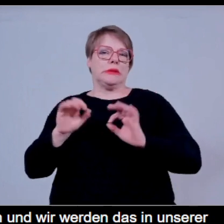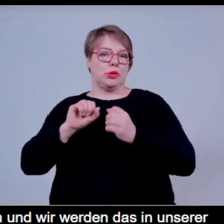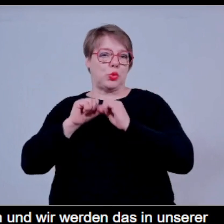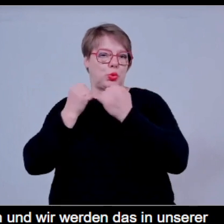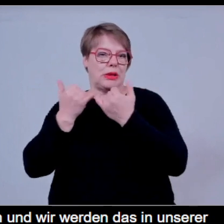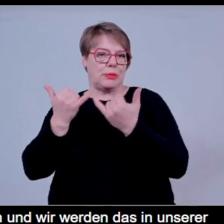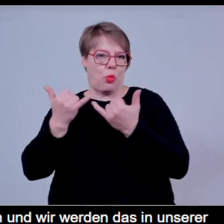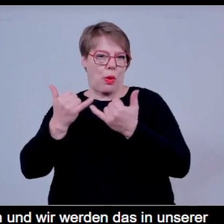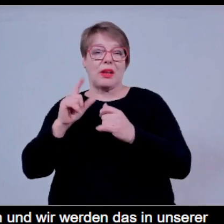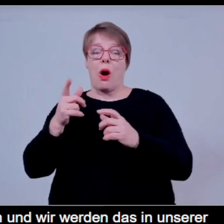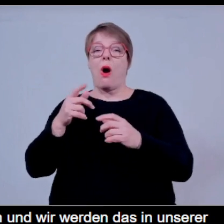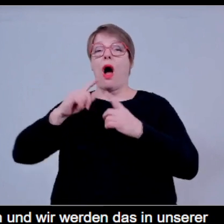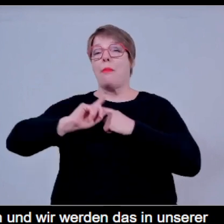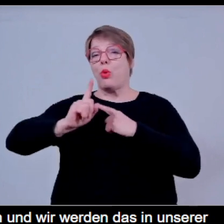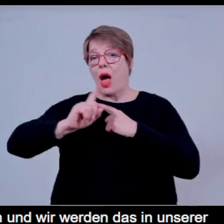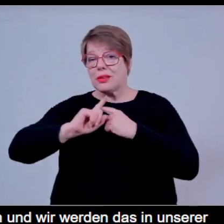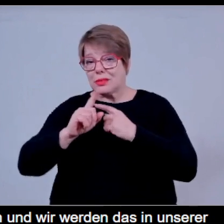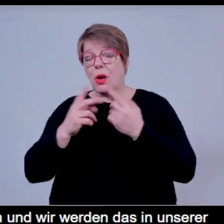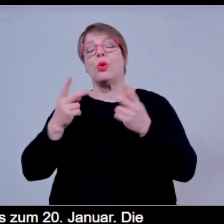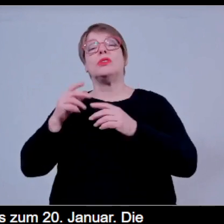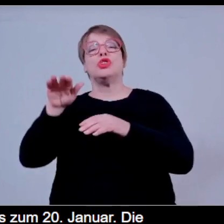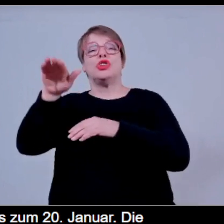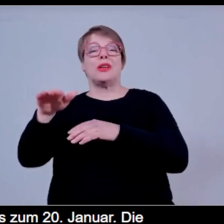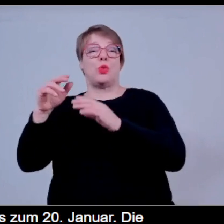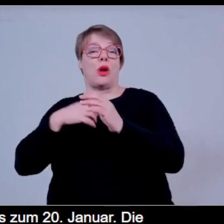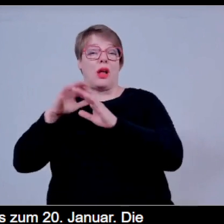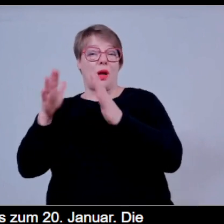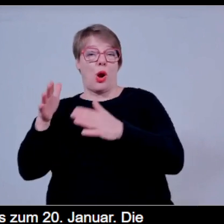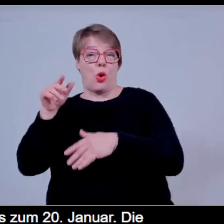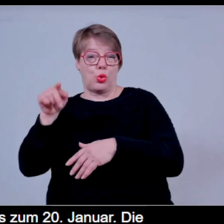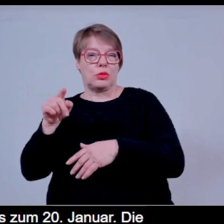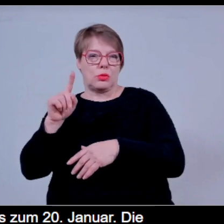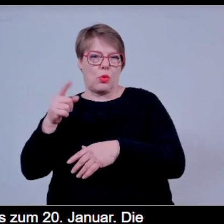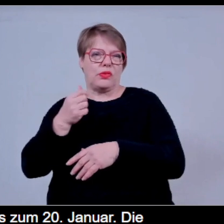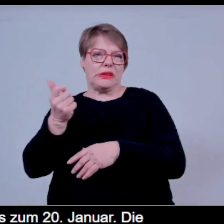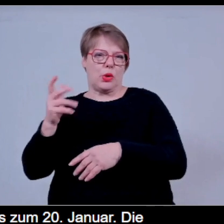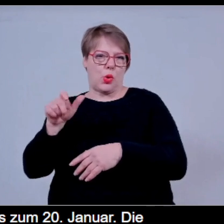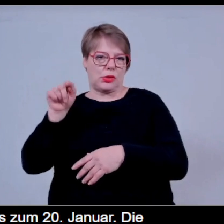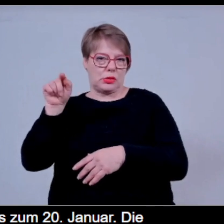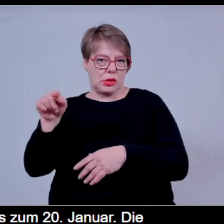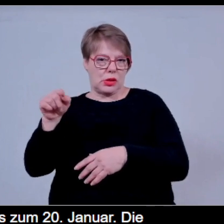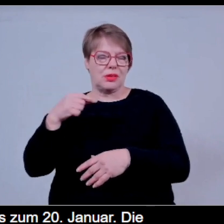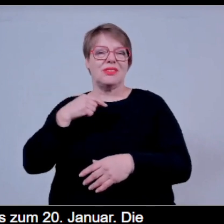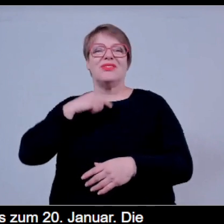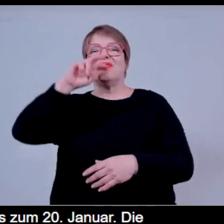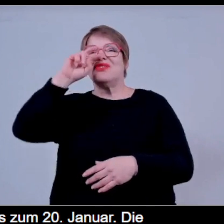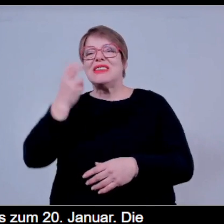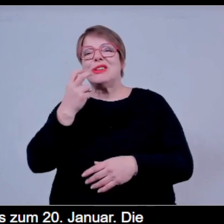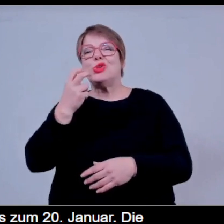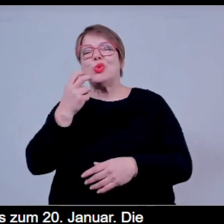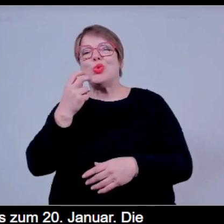Situation kann es natürlich eigentlich keine Sanktionen geben, wenn man Kindern hilft, weil einfach zu viel Personalausfälle da sind. Deswegen ist das richtig.